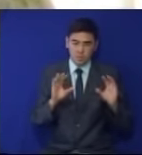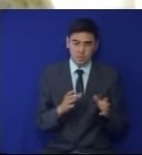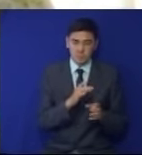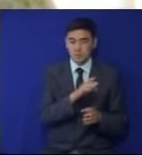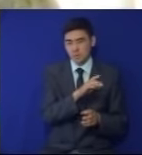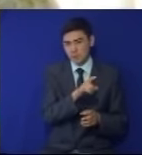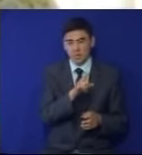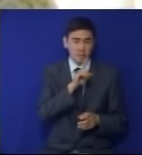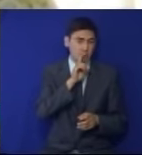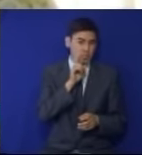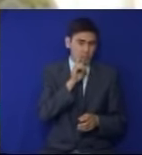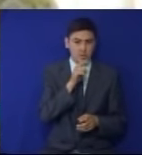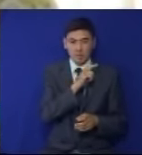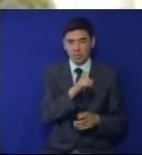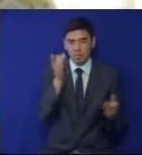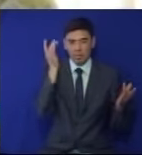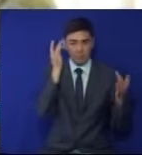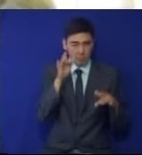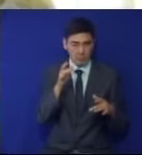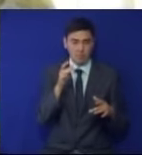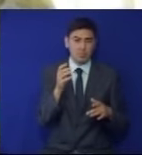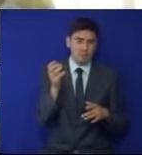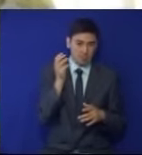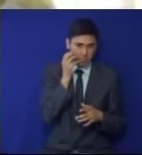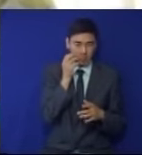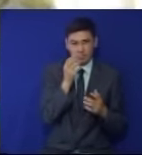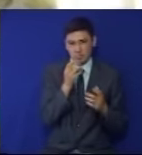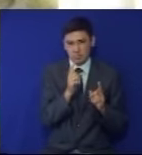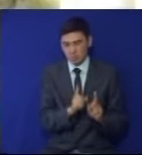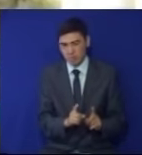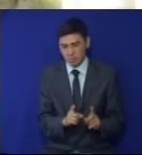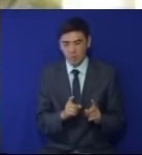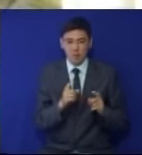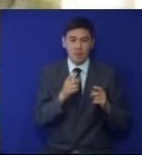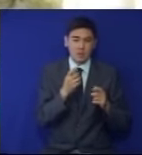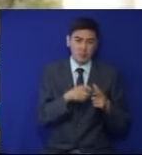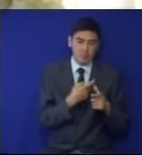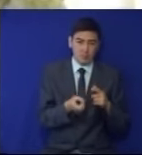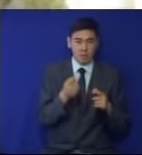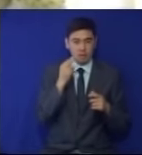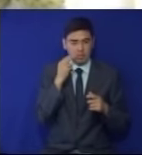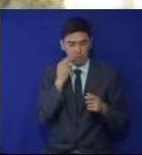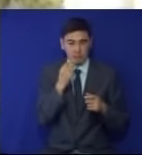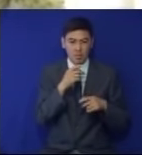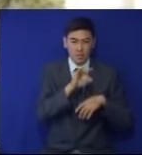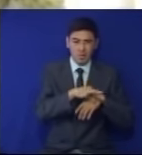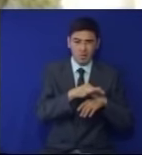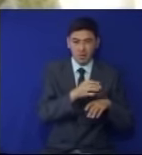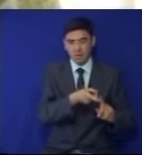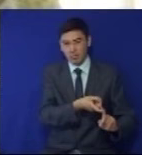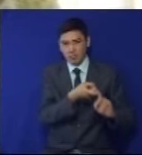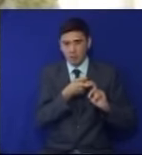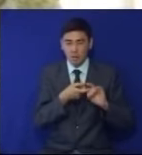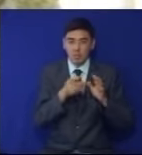бүгінде өте өзекті. Себебі күн сайын жастар бізге келіп тіркеледі. Бірақ бірнеше жыныстық жолмен берілетін ауруы бар екен айтуға ұялып жасырады.